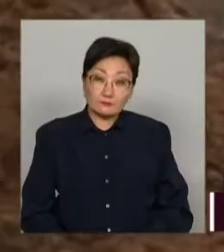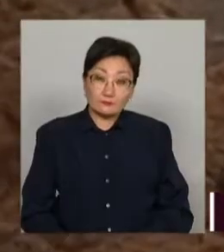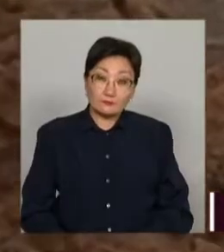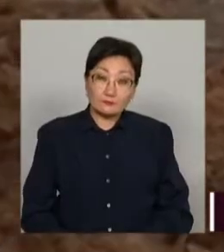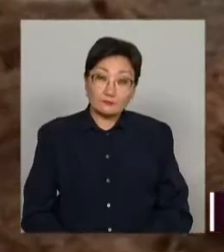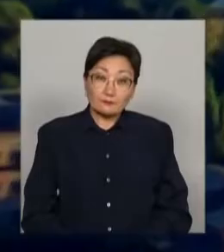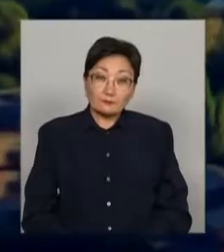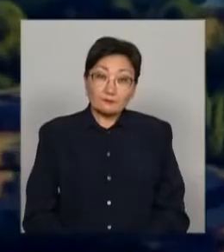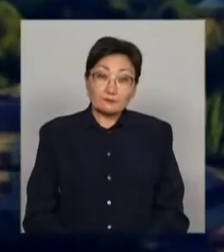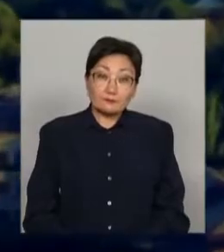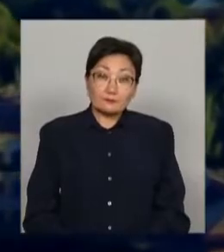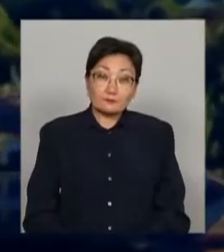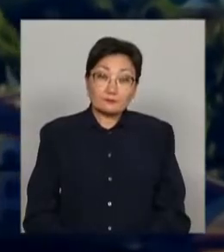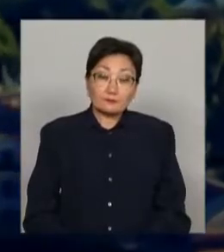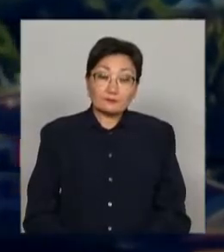Нұрсұлтан.